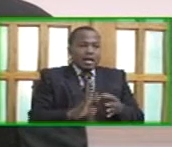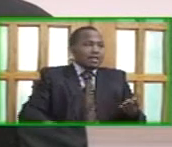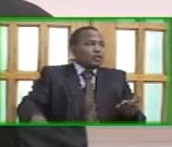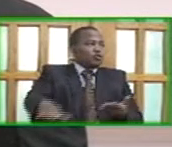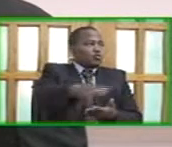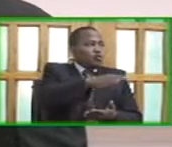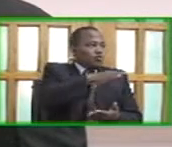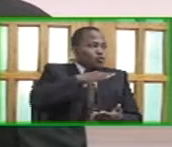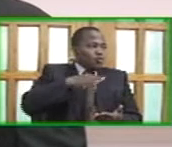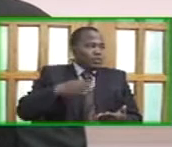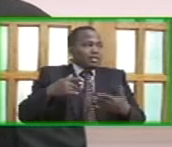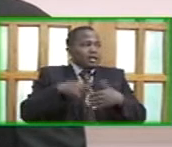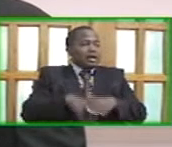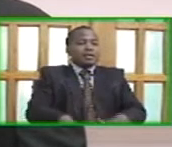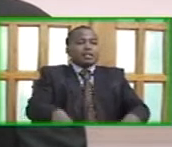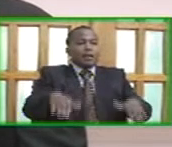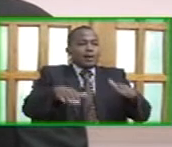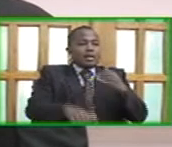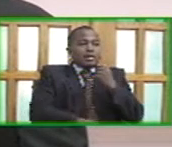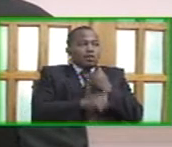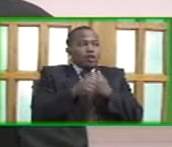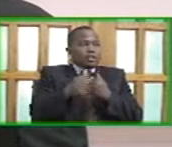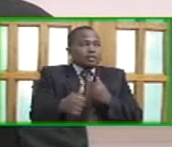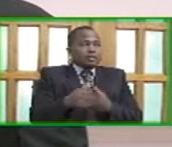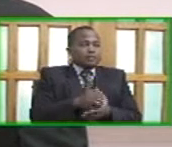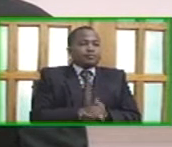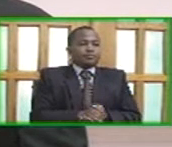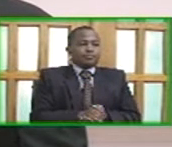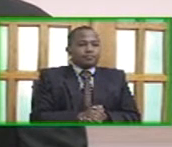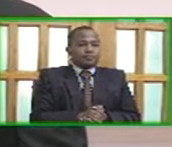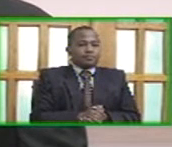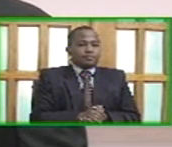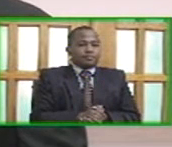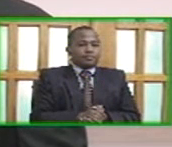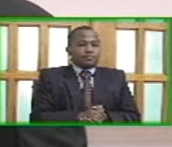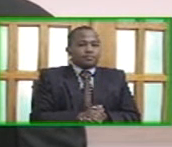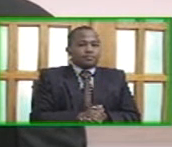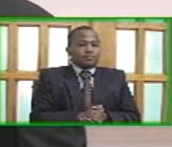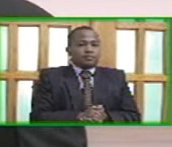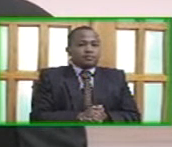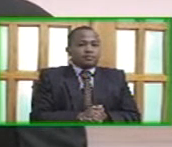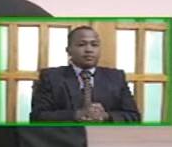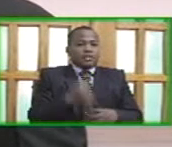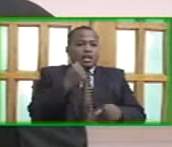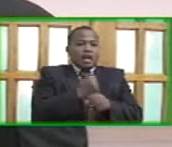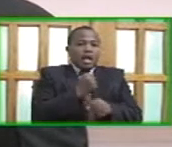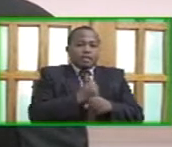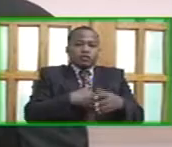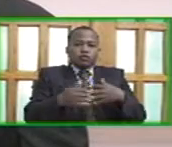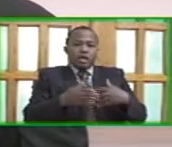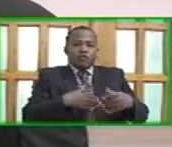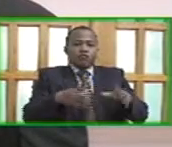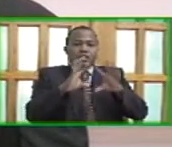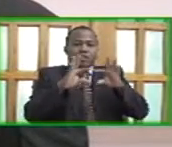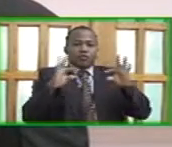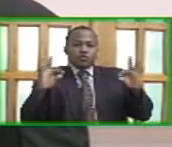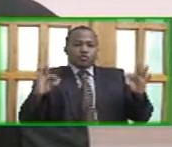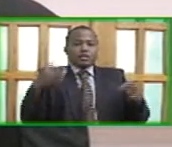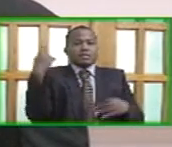watendaji wote wa baraza kuhakikisha kwamba bajeti ya tume ya baraza La wakilishi tunaifanya vizuri kwa